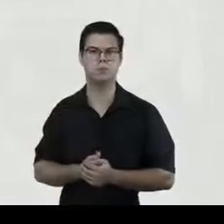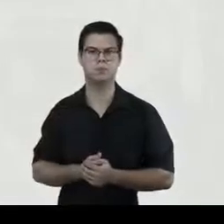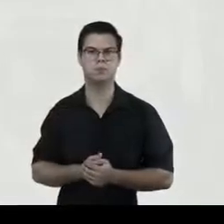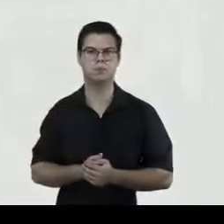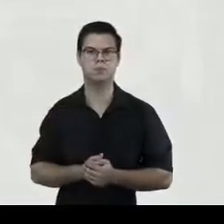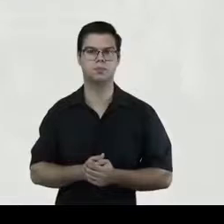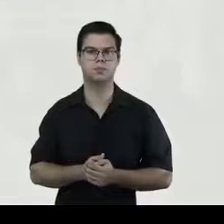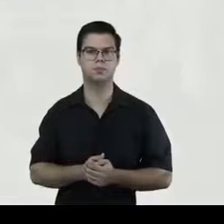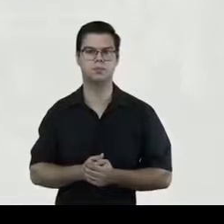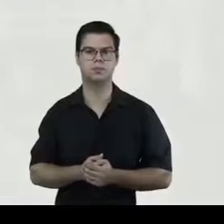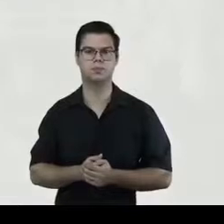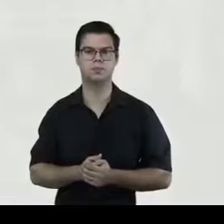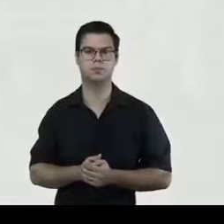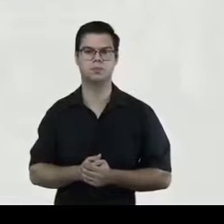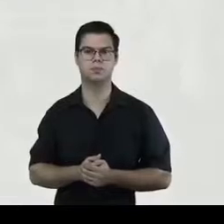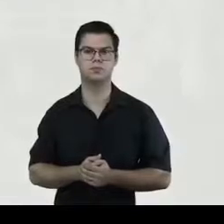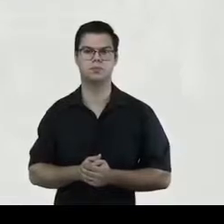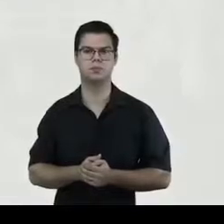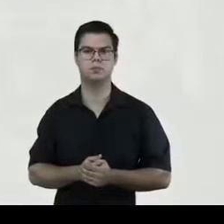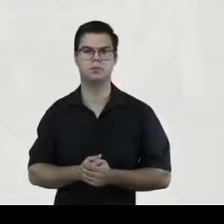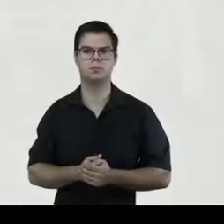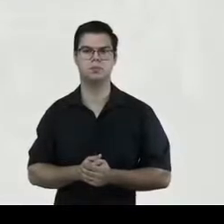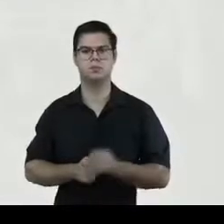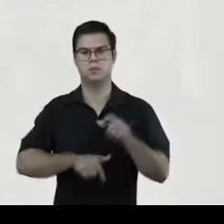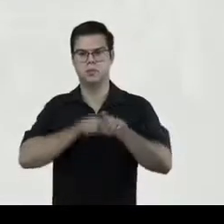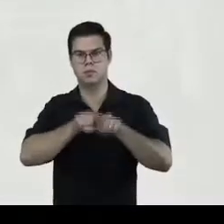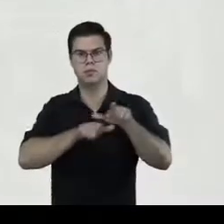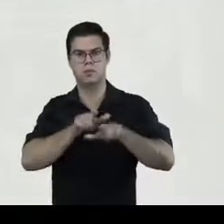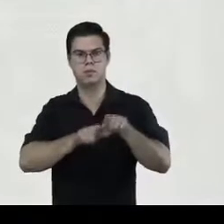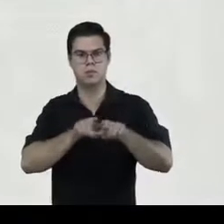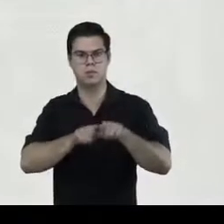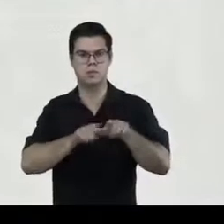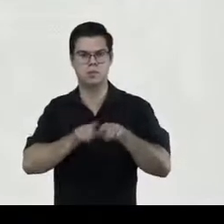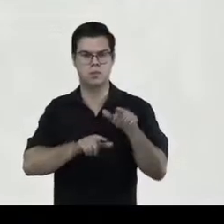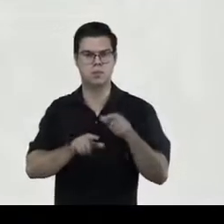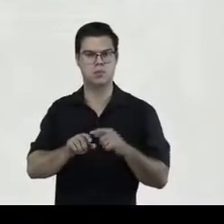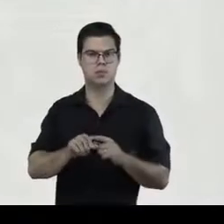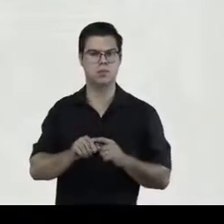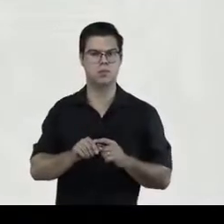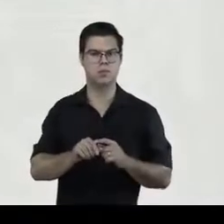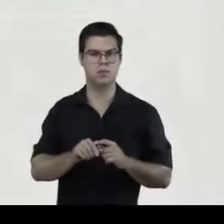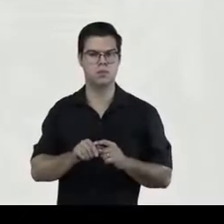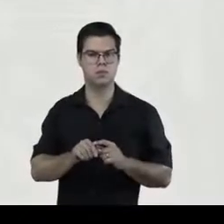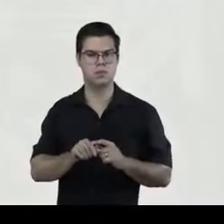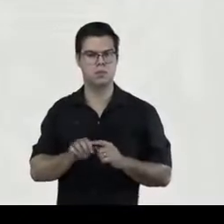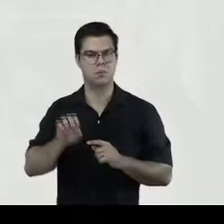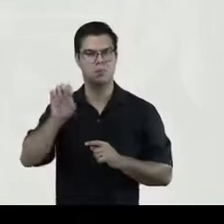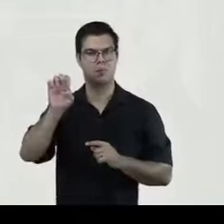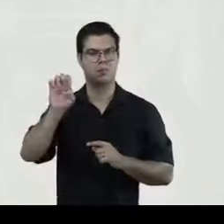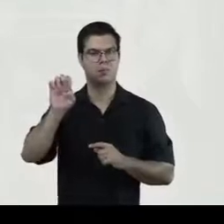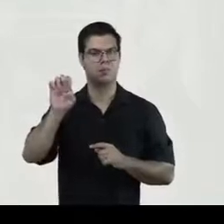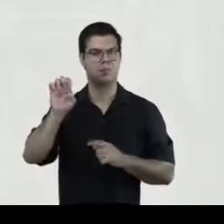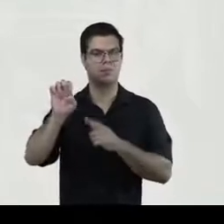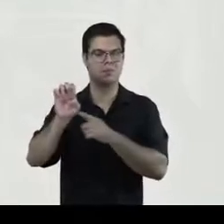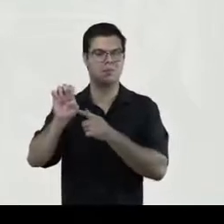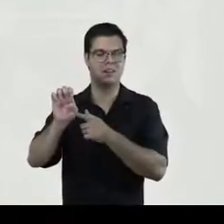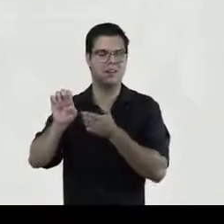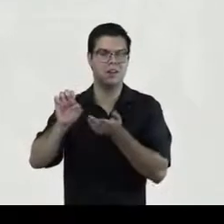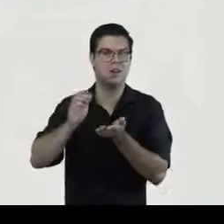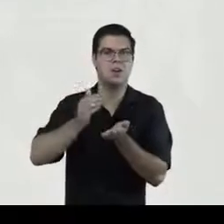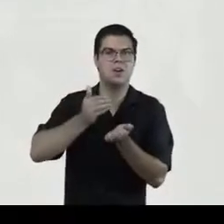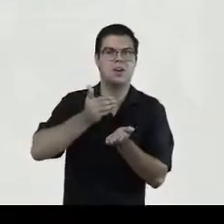La lettre E est très fruste et n'a rien à voir avec les belles lettres utilisées d'habitude par Jean de Tourne.